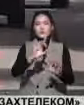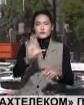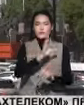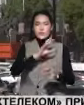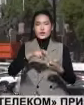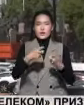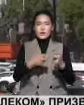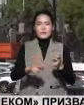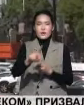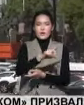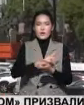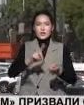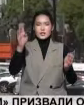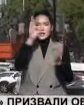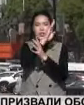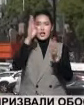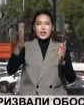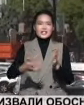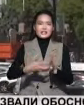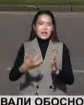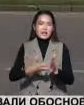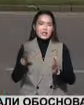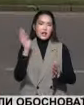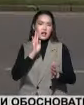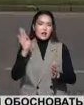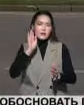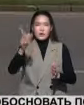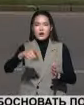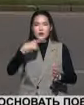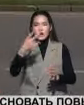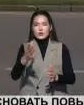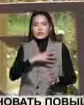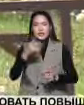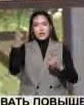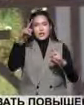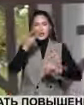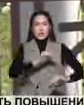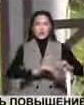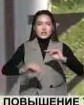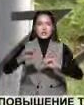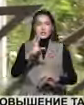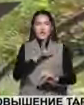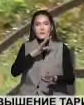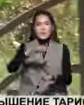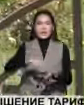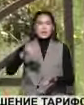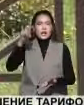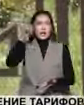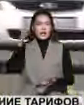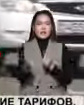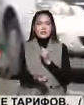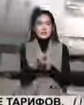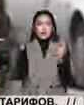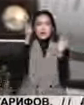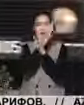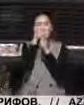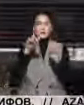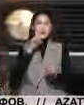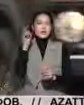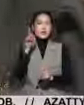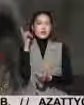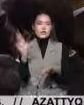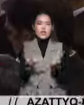изменения климата и недостатка воды. В этой связи Токаев предложил создать проектный офис страны Центральной Азии по изменению климата и зеленой